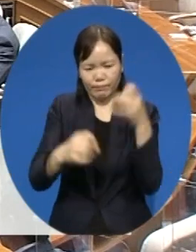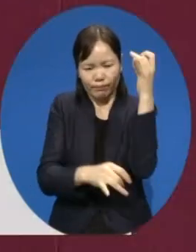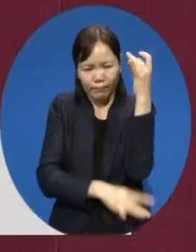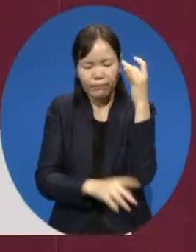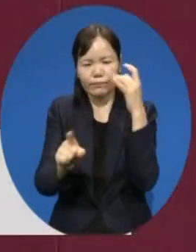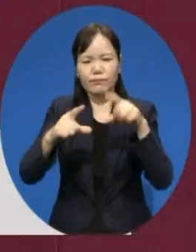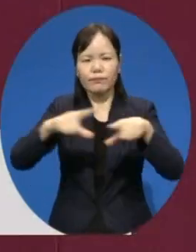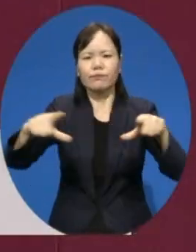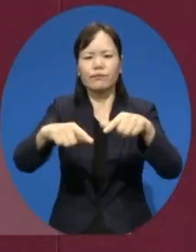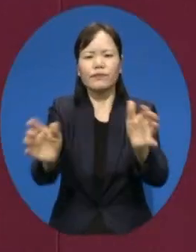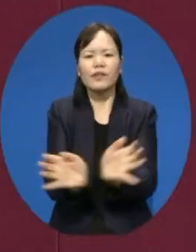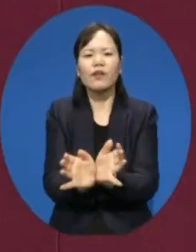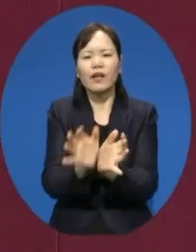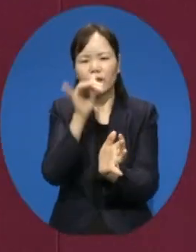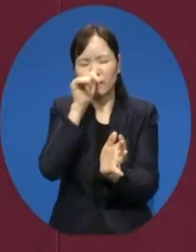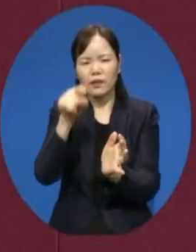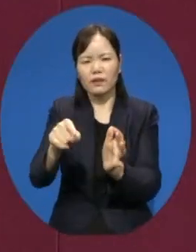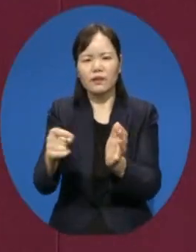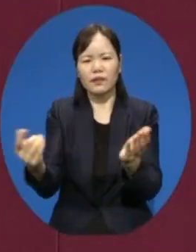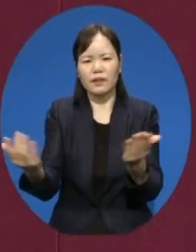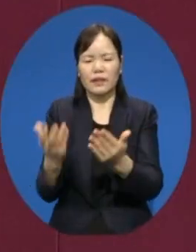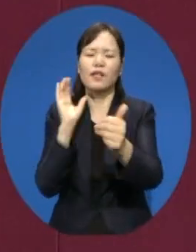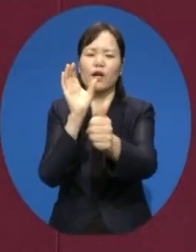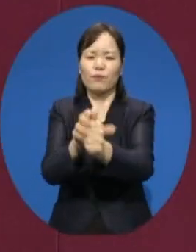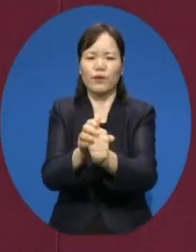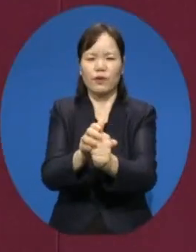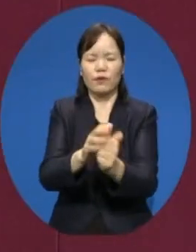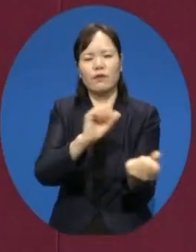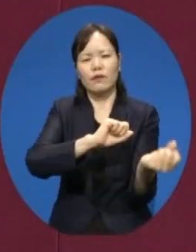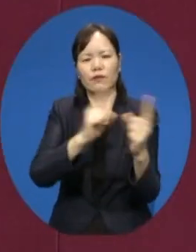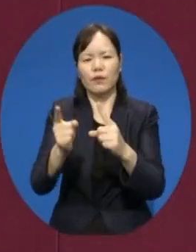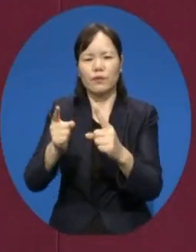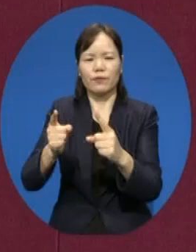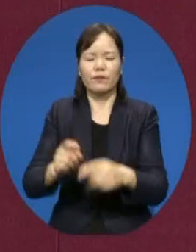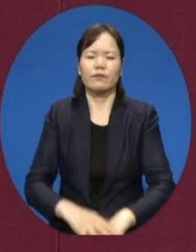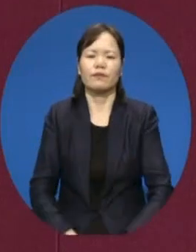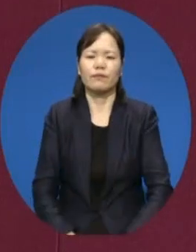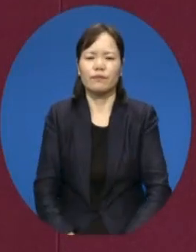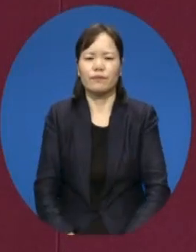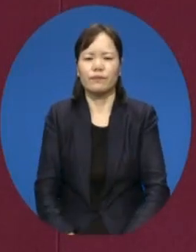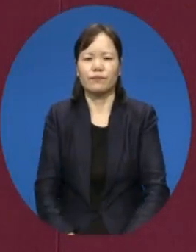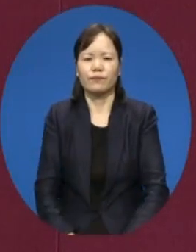그 민간에게 역할을 부여하고 다시 되살리겠습니다.